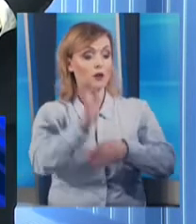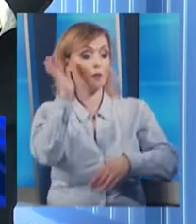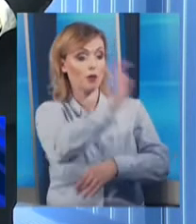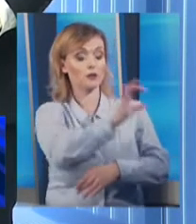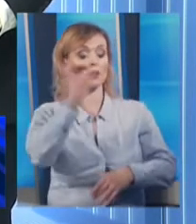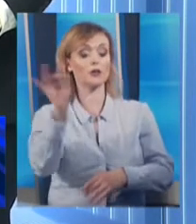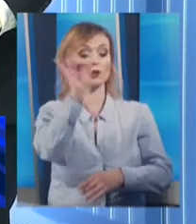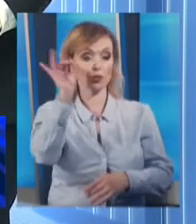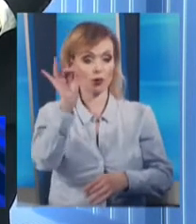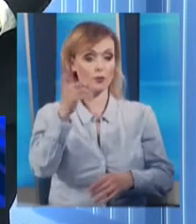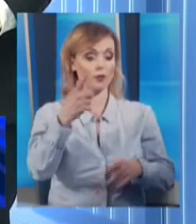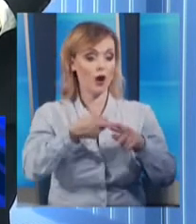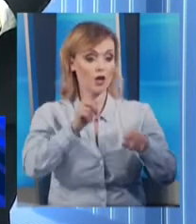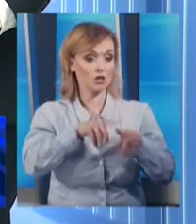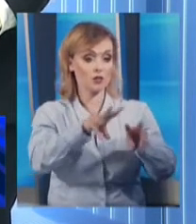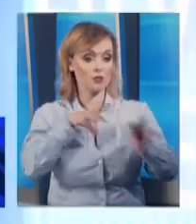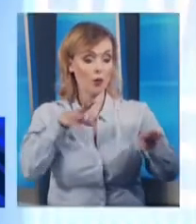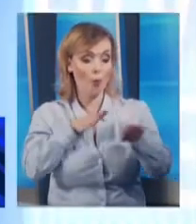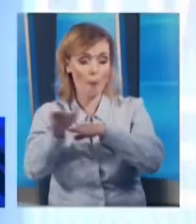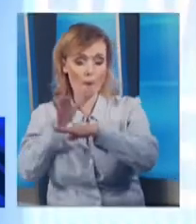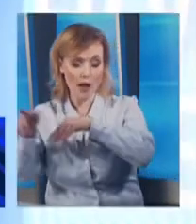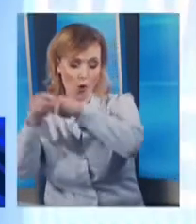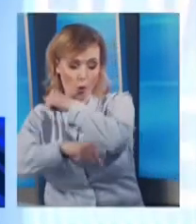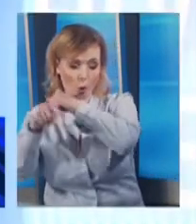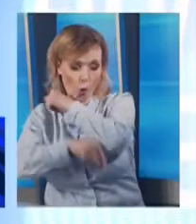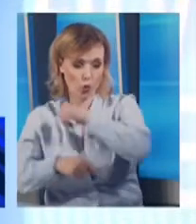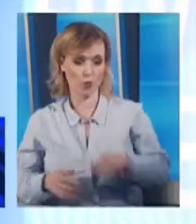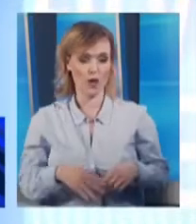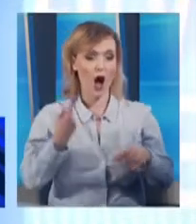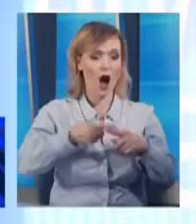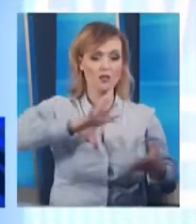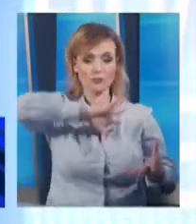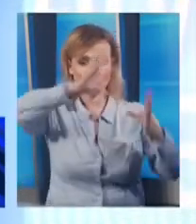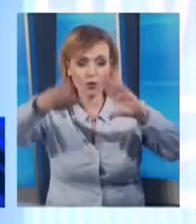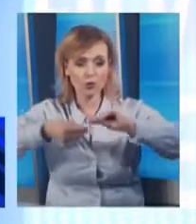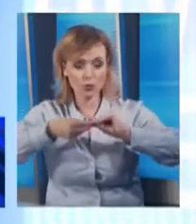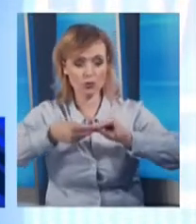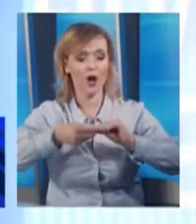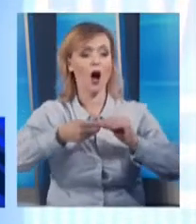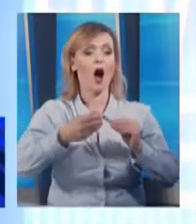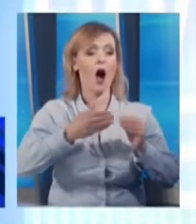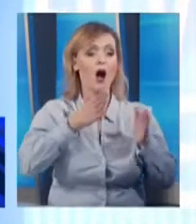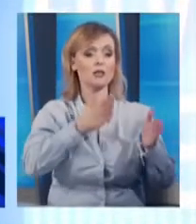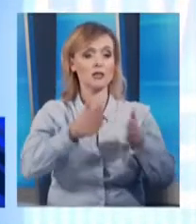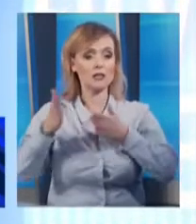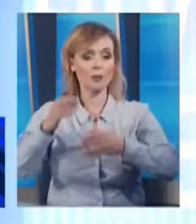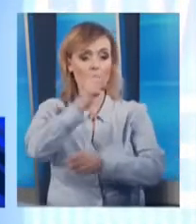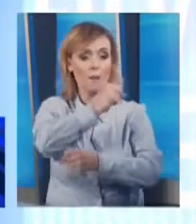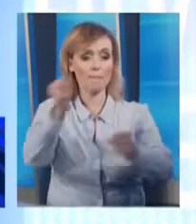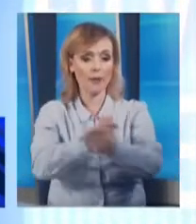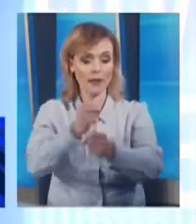este un Parlament cu mulți corupți, este produsul sistemului mixt al lui Plahotniuc și al lui